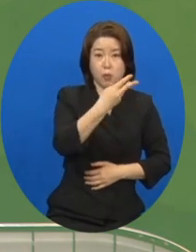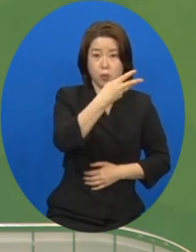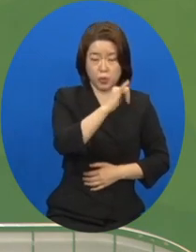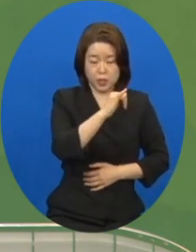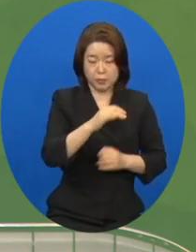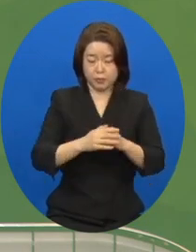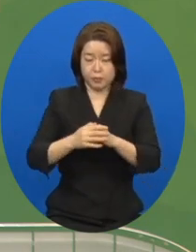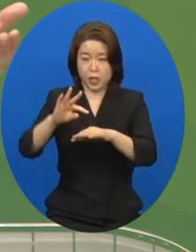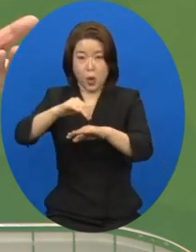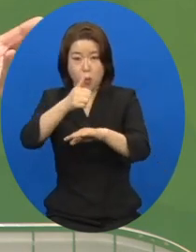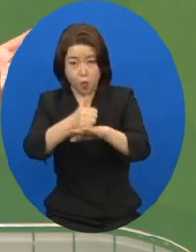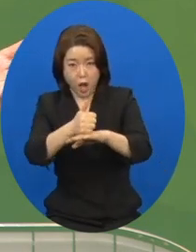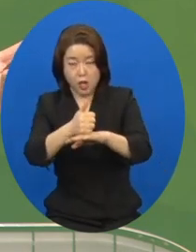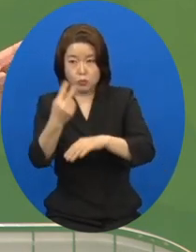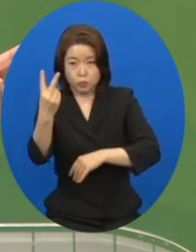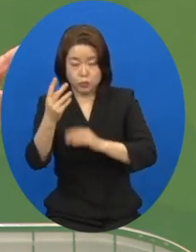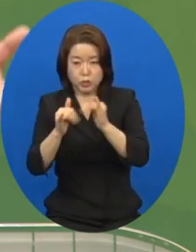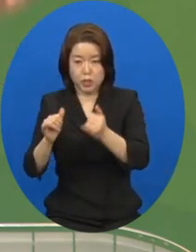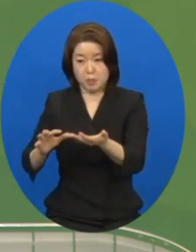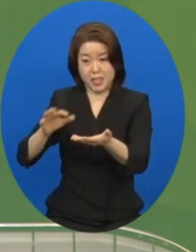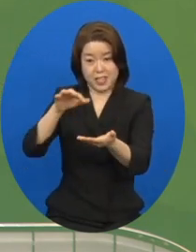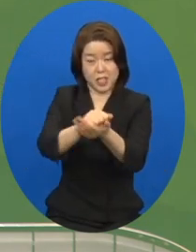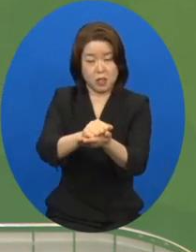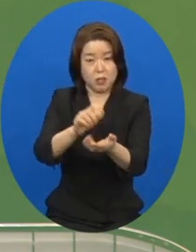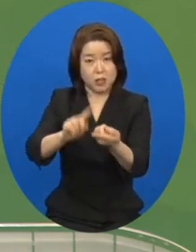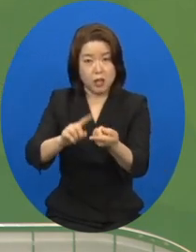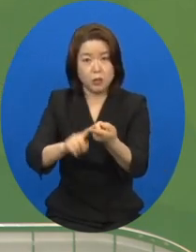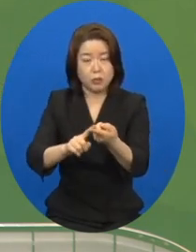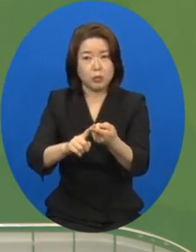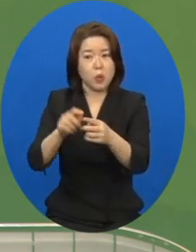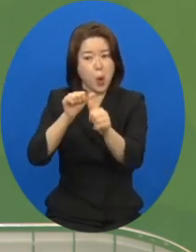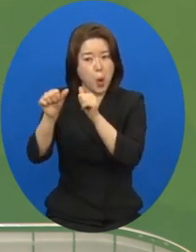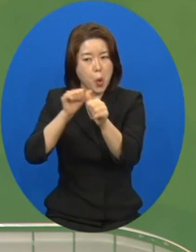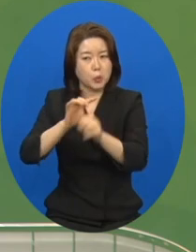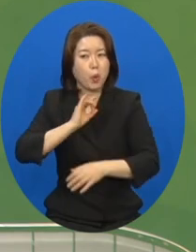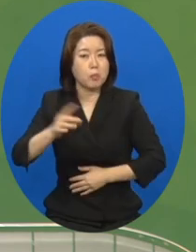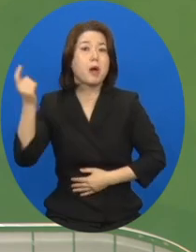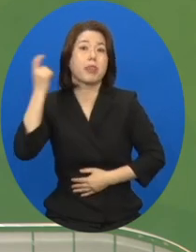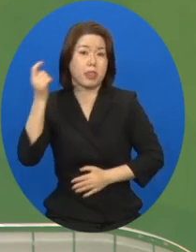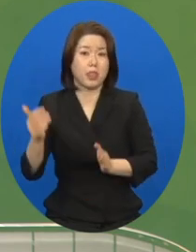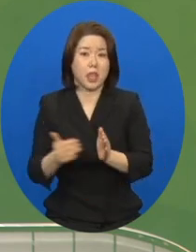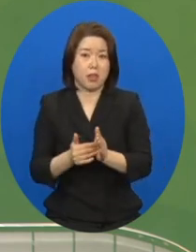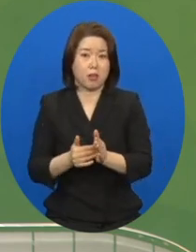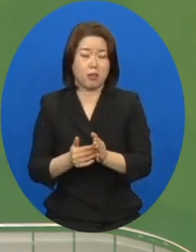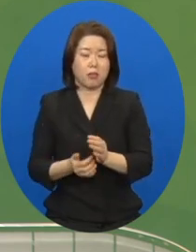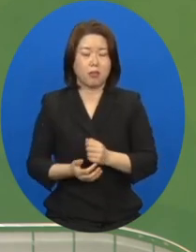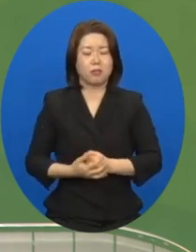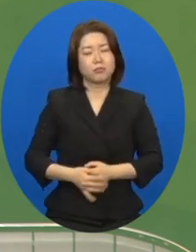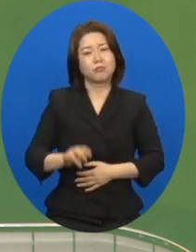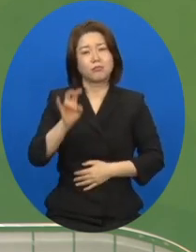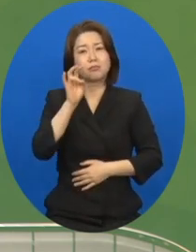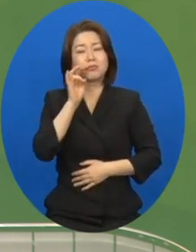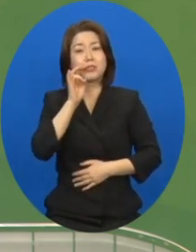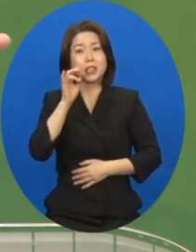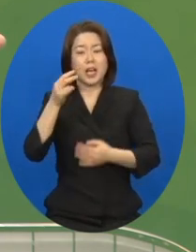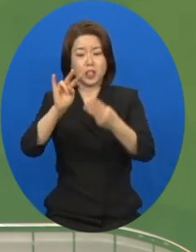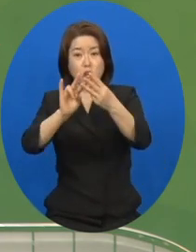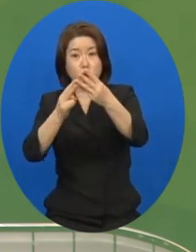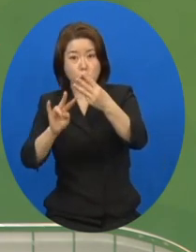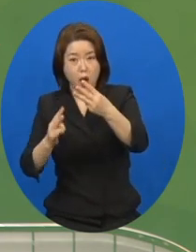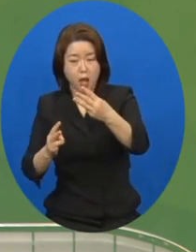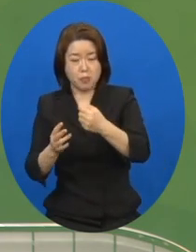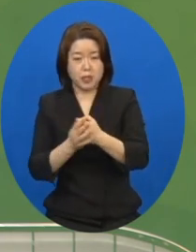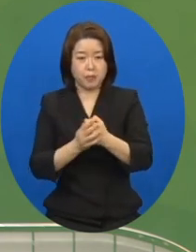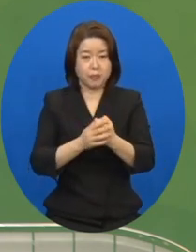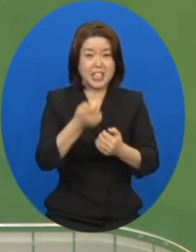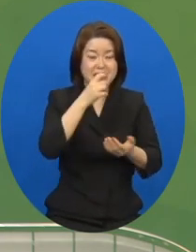왕이 전멸당한 것도 소문으로만 들은 겁니다. 이 창녀 라합이 만나를 먹은